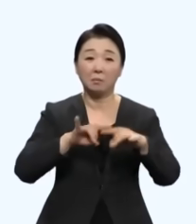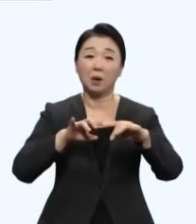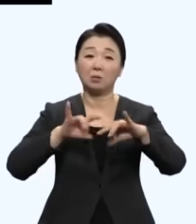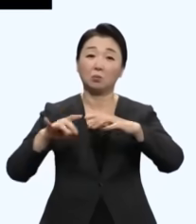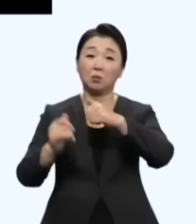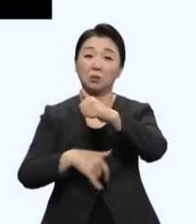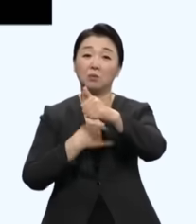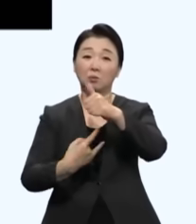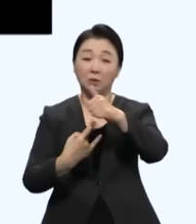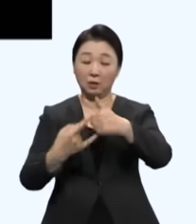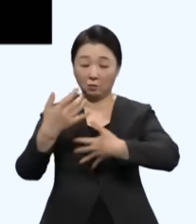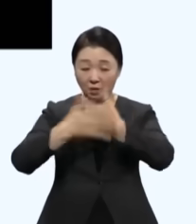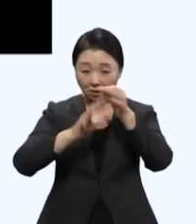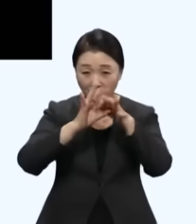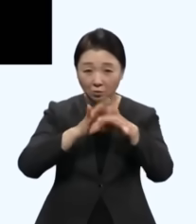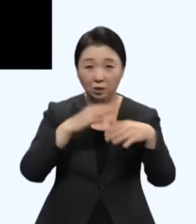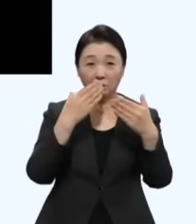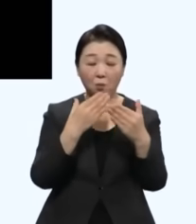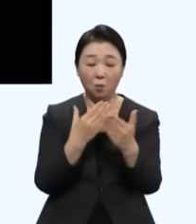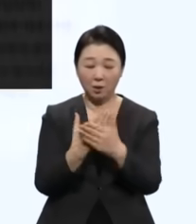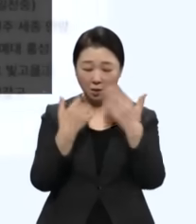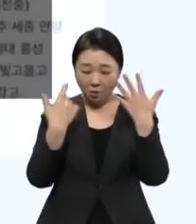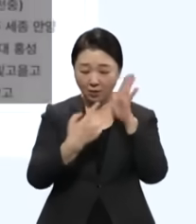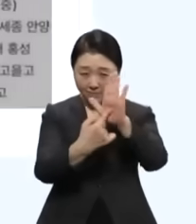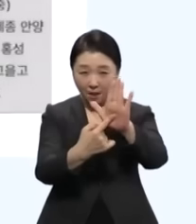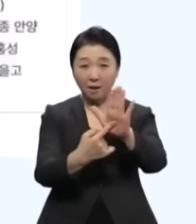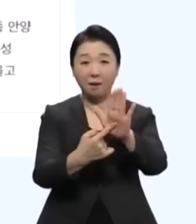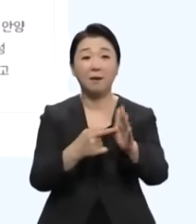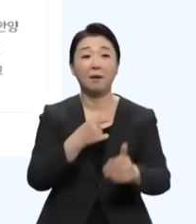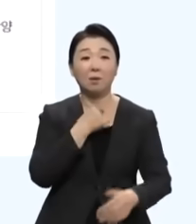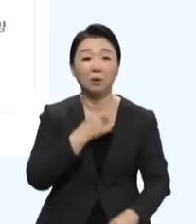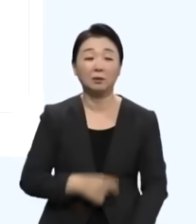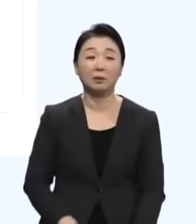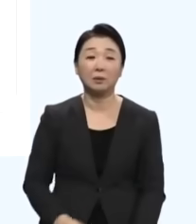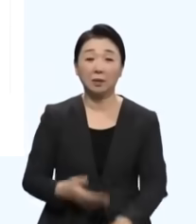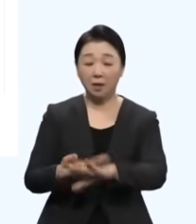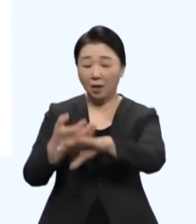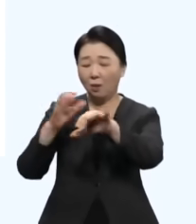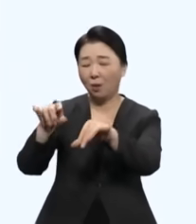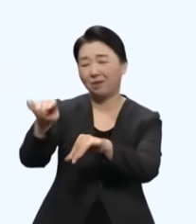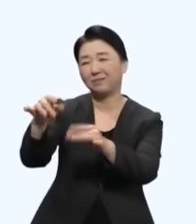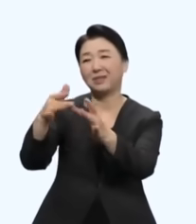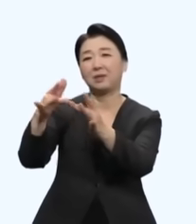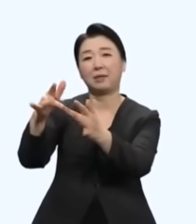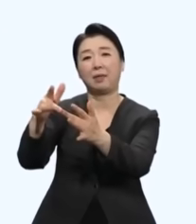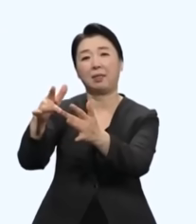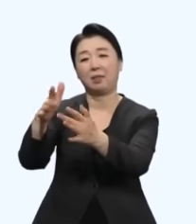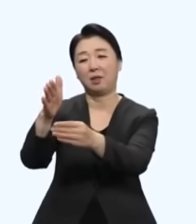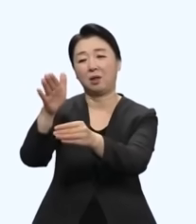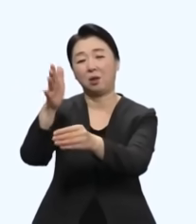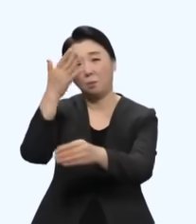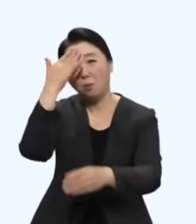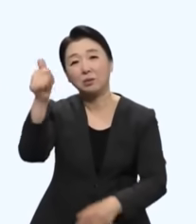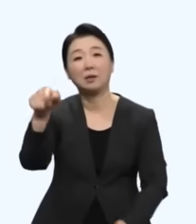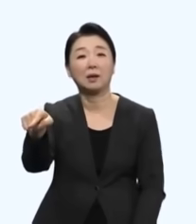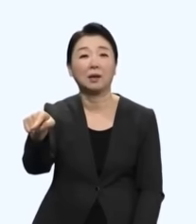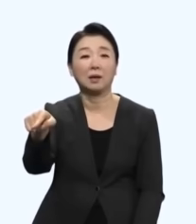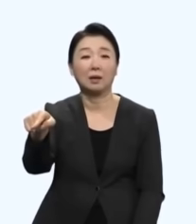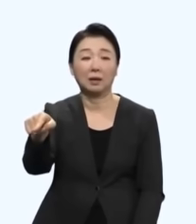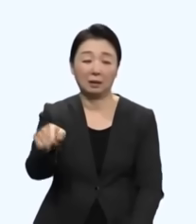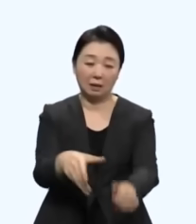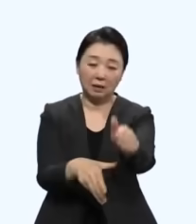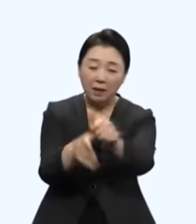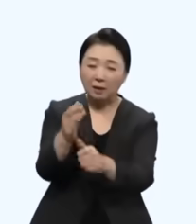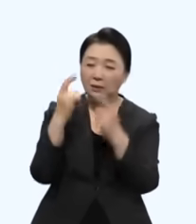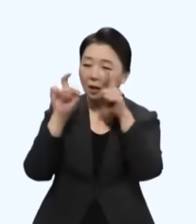방송통신심의위원회는 관련 영상물들에 강력히 대응하겠다고 밝혔습니다. 다만 해외에 서버를 둔 텔레그램의 특성상 가해자